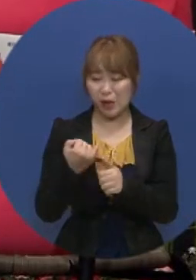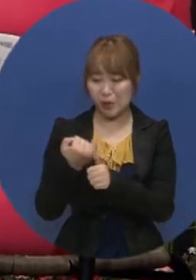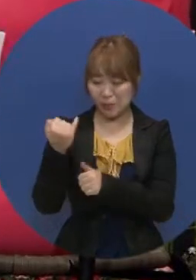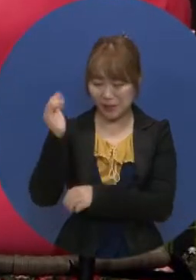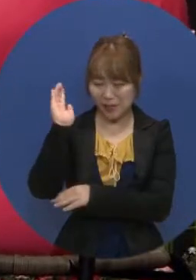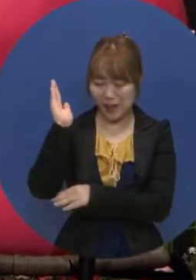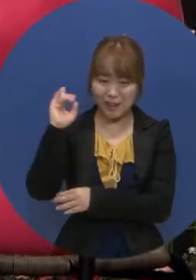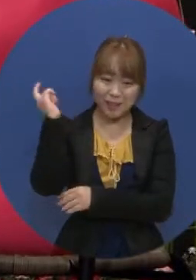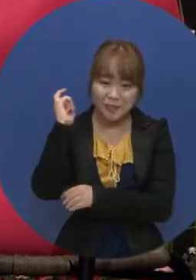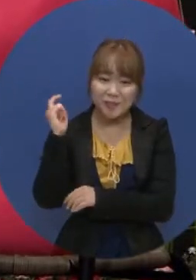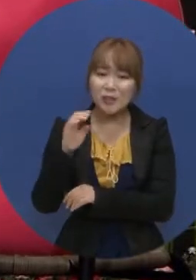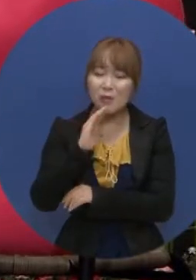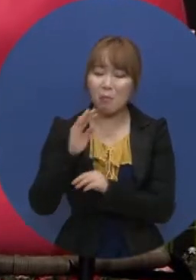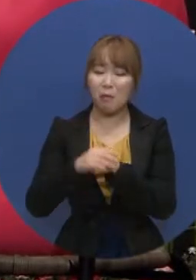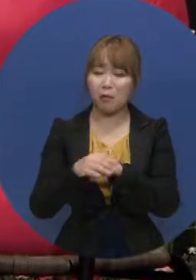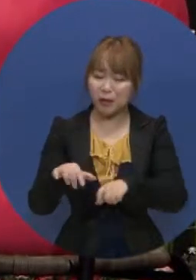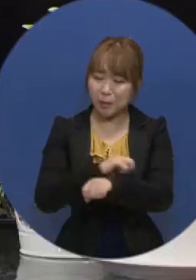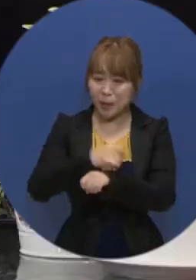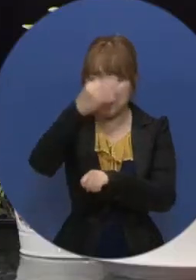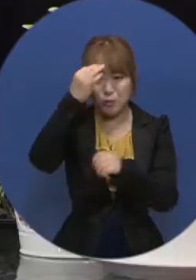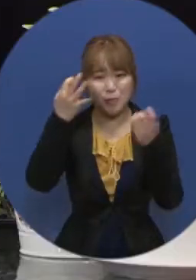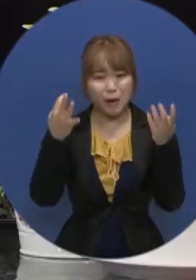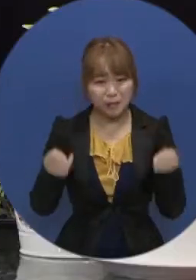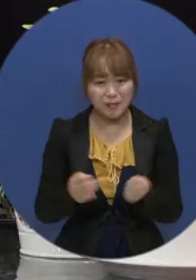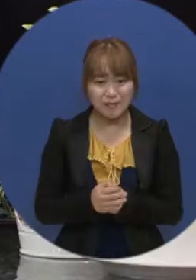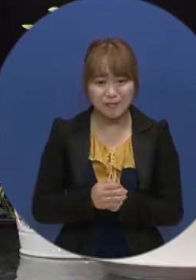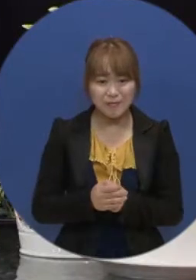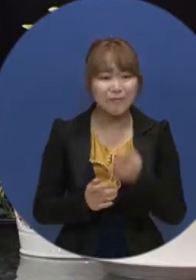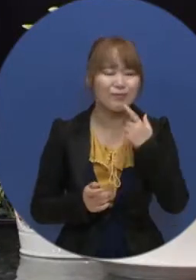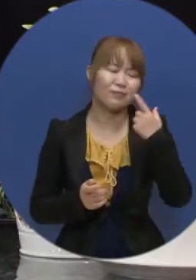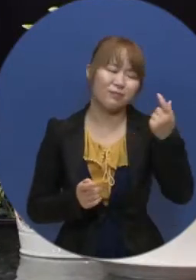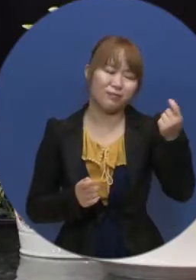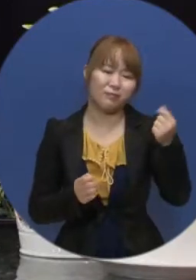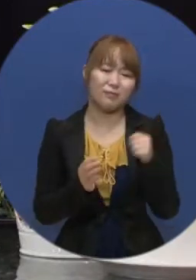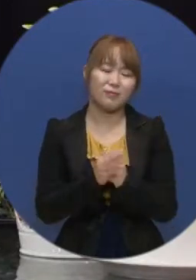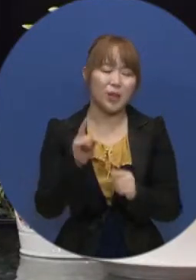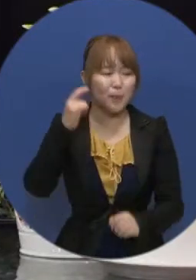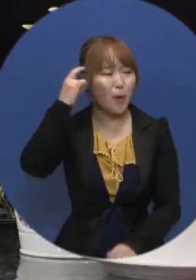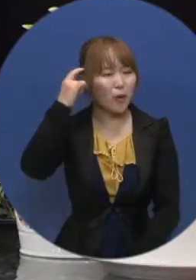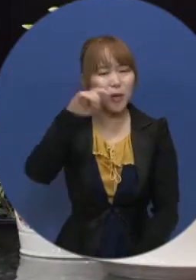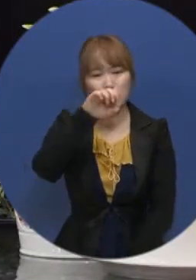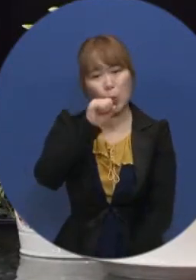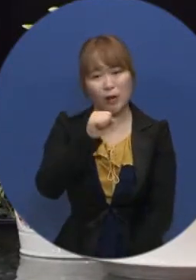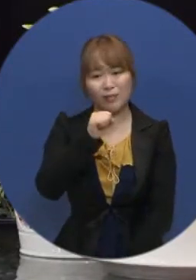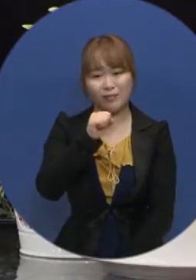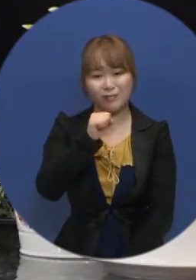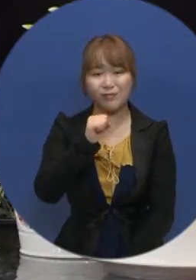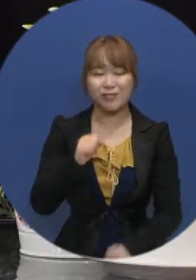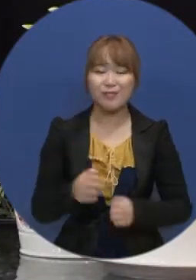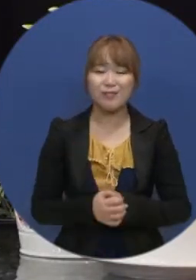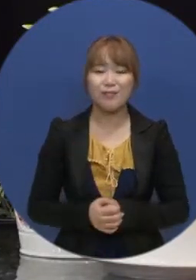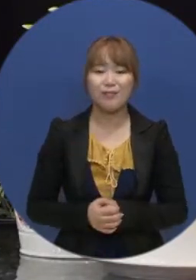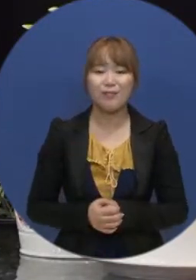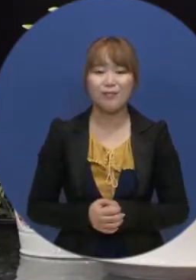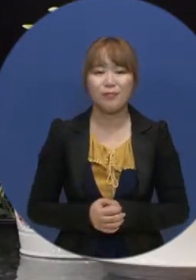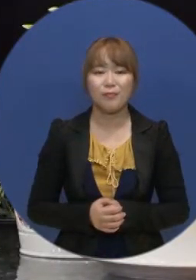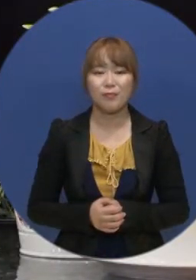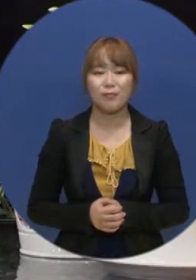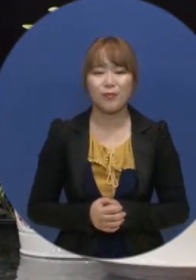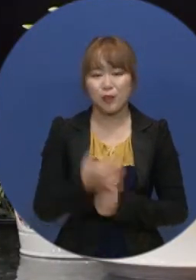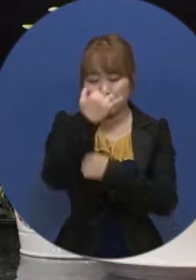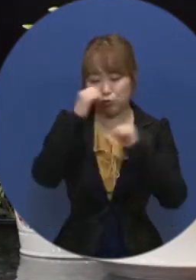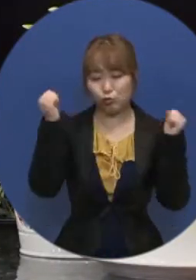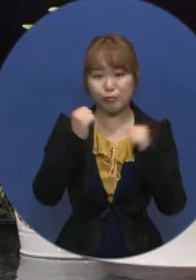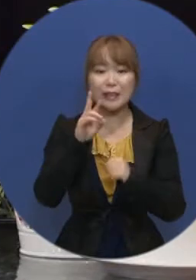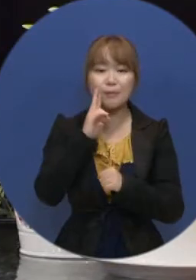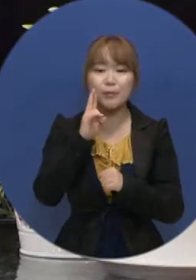들으면서 남다른 재주가 많으셨던 것 같아요. 그렇습니다. 그저 머리가 좀 좋은 편이죠. 네네. 그 충북